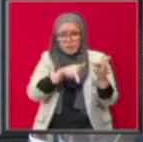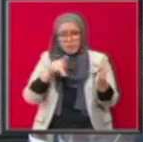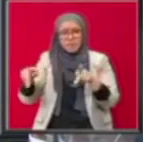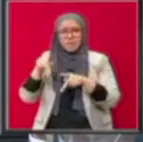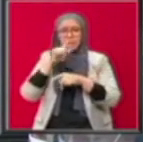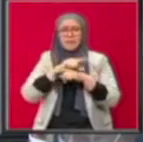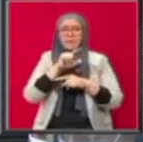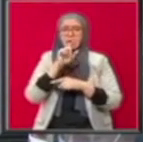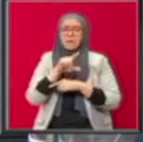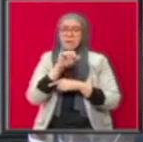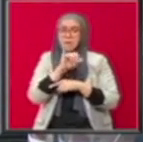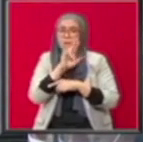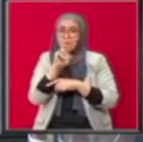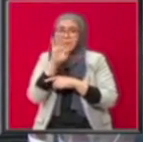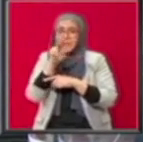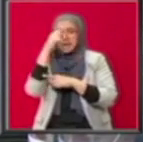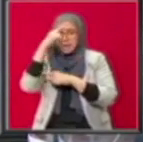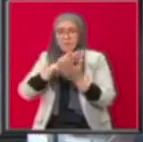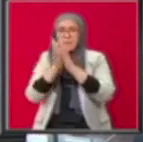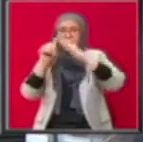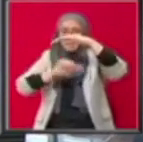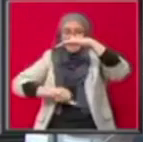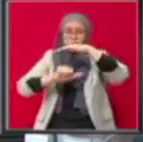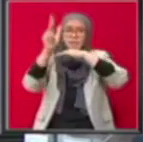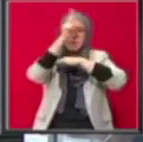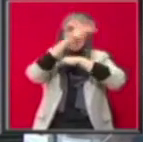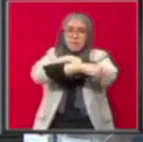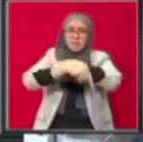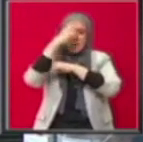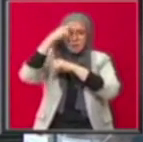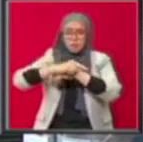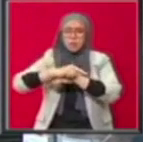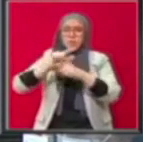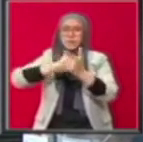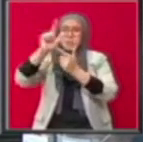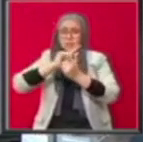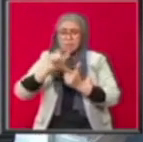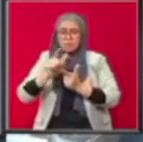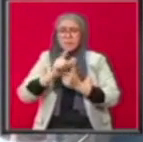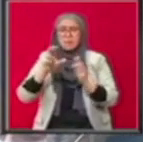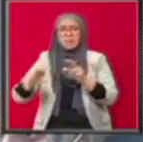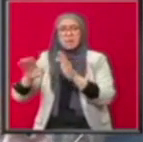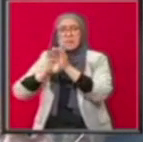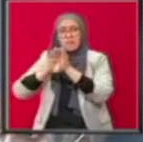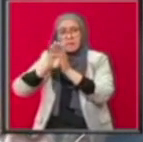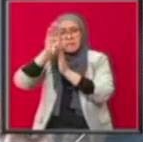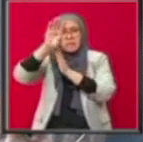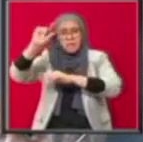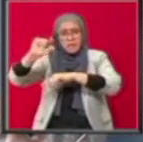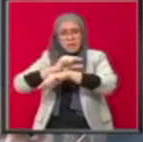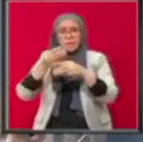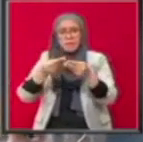dijadikan asas oleh kerajaan negeri dalam usaha mereka untuk meluluskan perancangan pembangunan guna tanah supaya Pembangunan